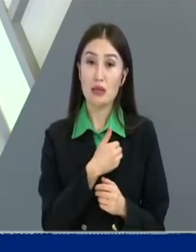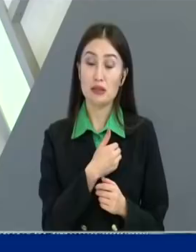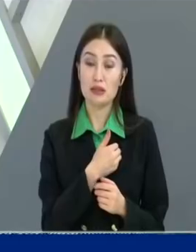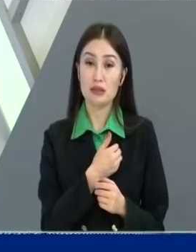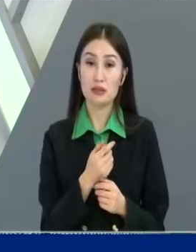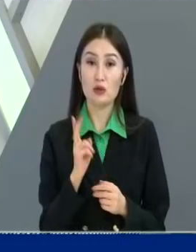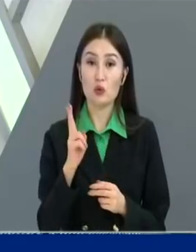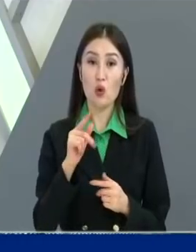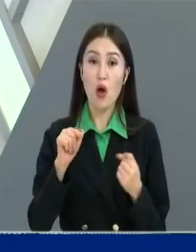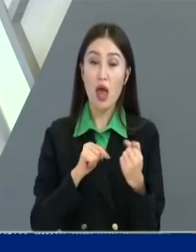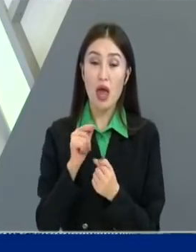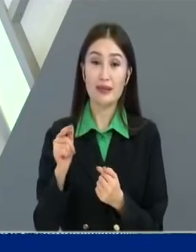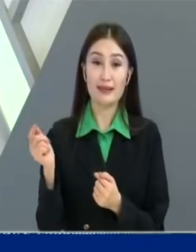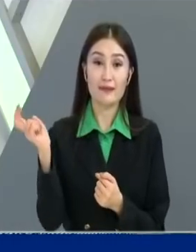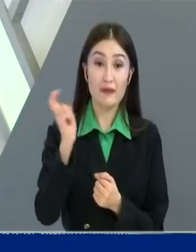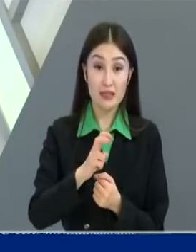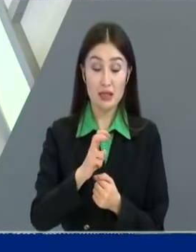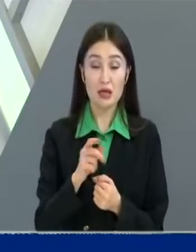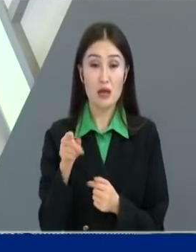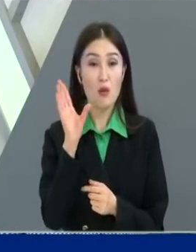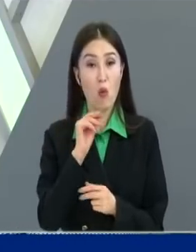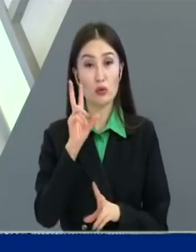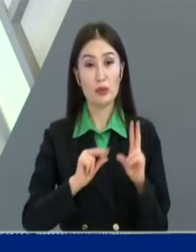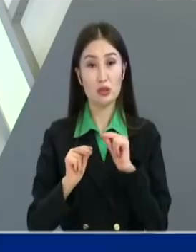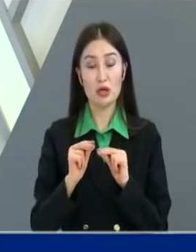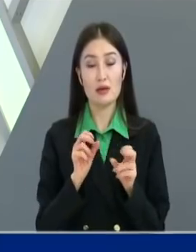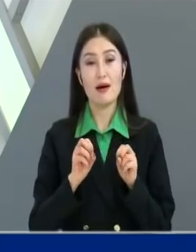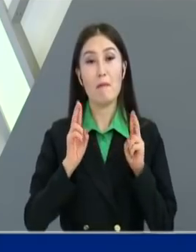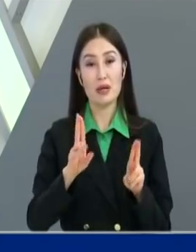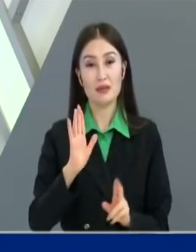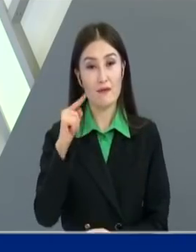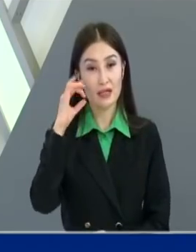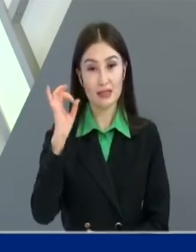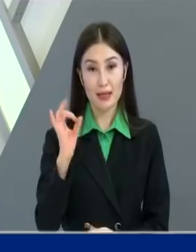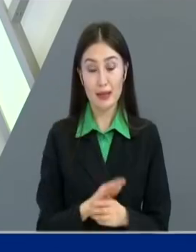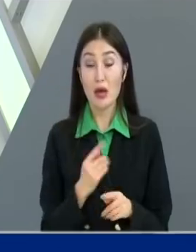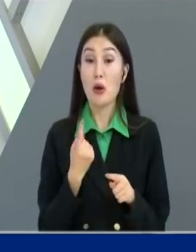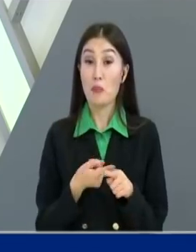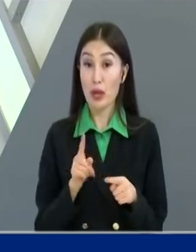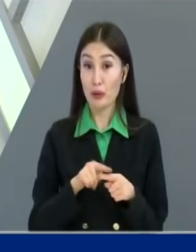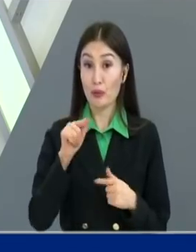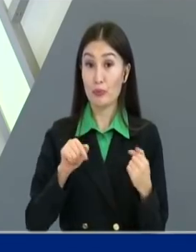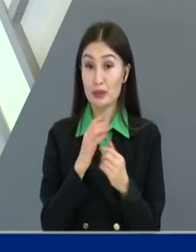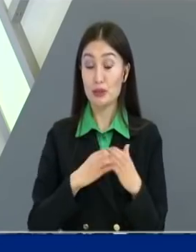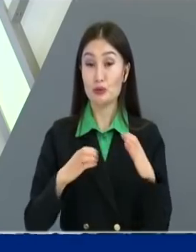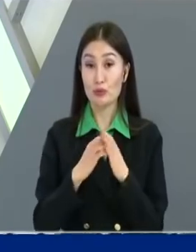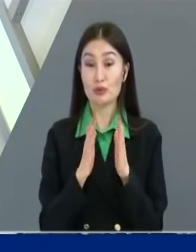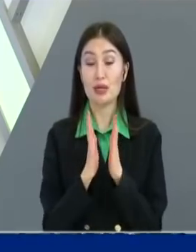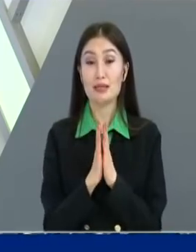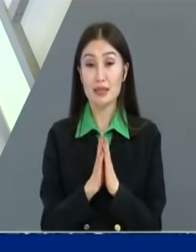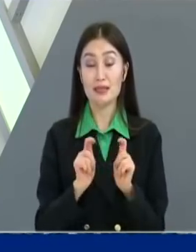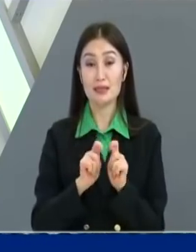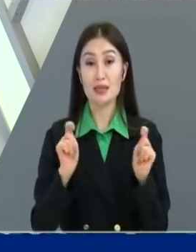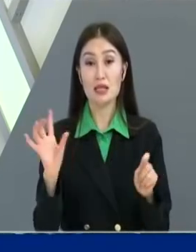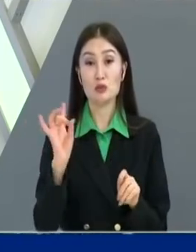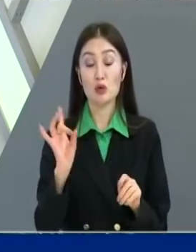действующие инвесторы, они могут посчитать, что опасно вкладывать в страну. Именно поэтому бизнес-сообщество попросило создать республиканский штаб